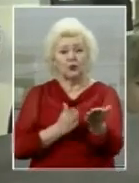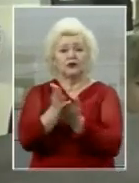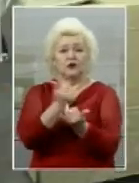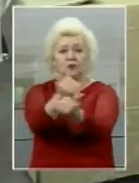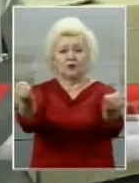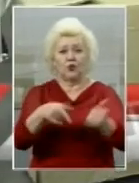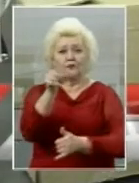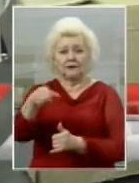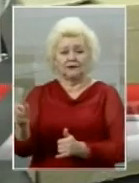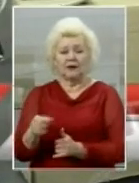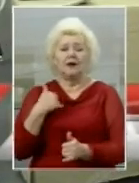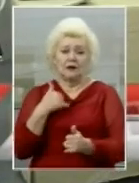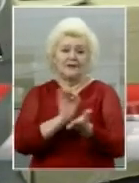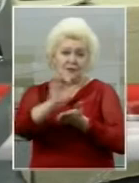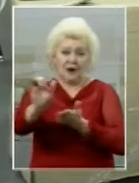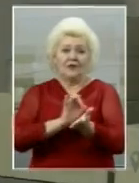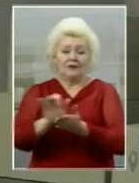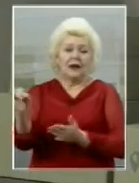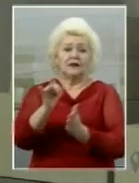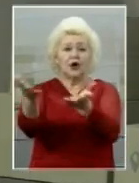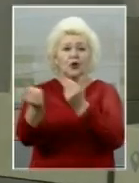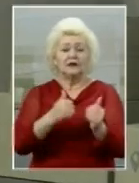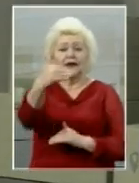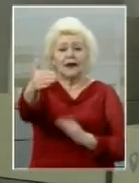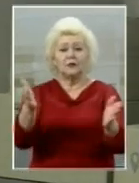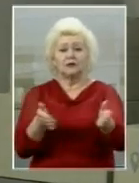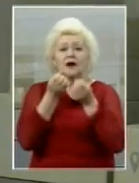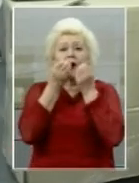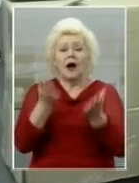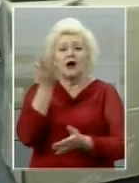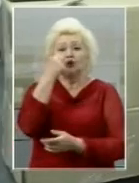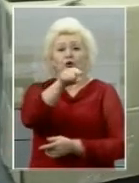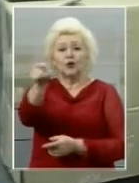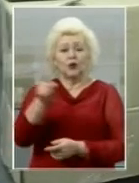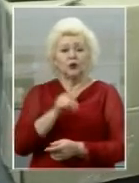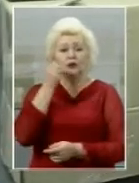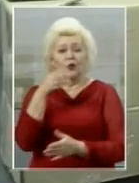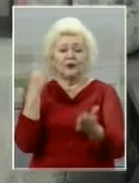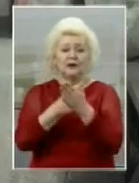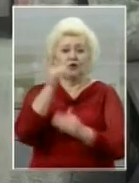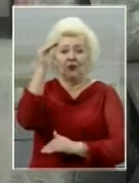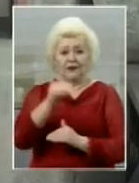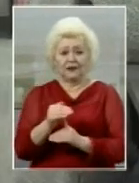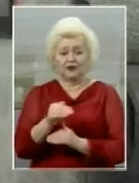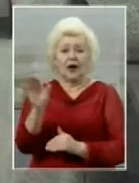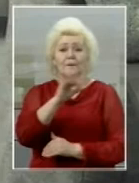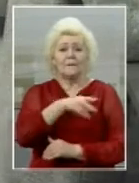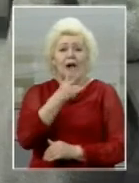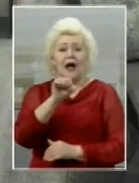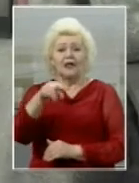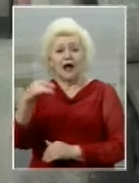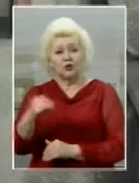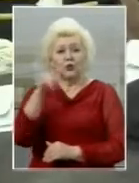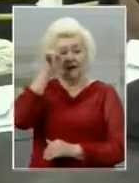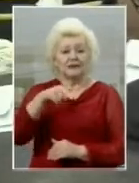обслуговувати людей. Відправляю і отримую посилки. Гарно, коли без обіду і зранку до вечора. Пан Анатолій знає, що